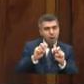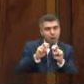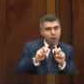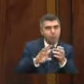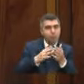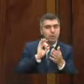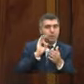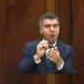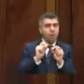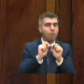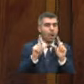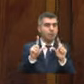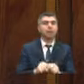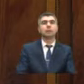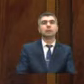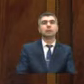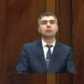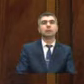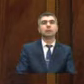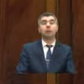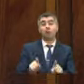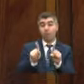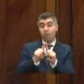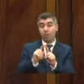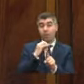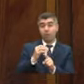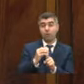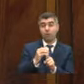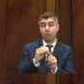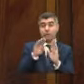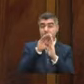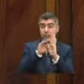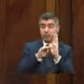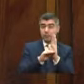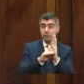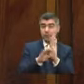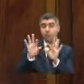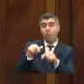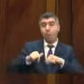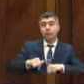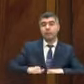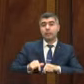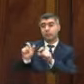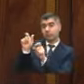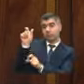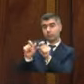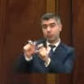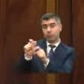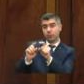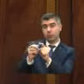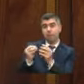الأثر. وفي نفس الوقت حرصنا على إحداث لجنة وزارية لتتبع وتيسير تنفيذ البرنامج